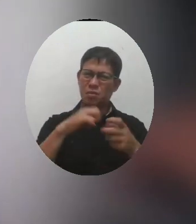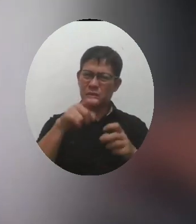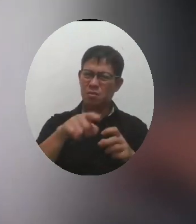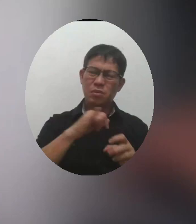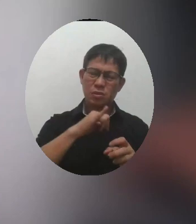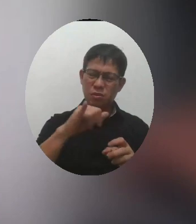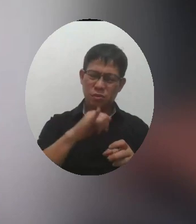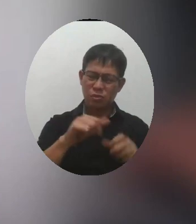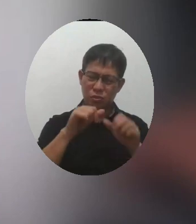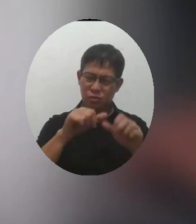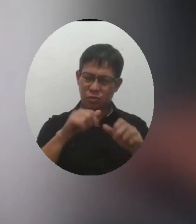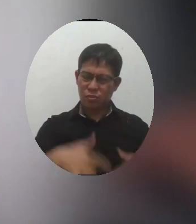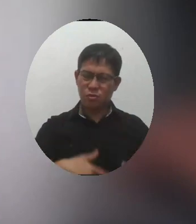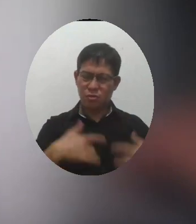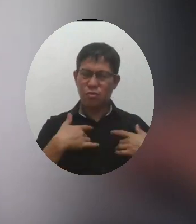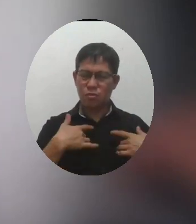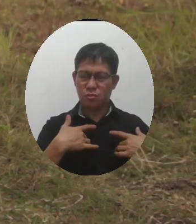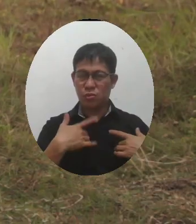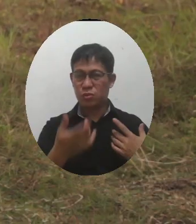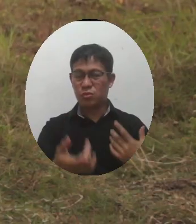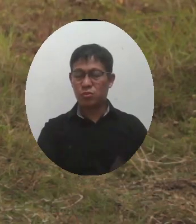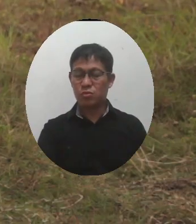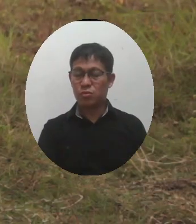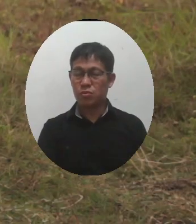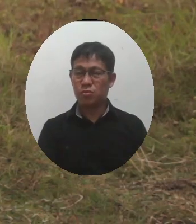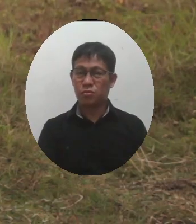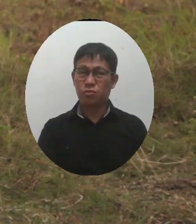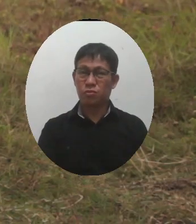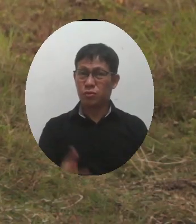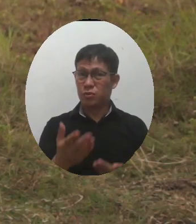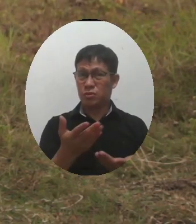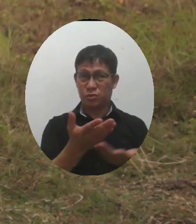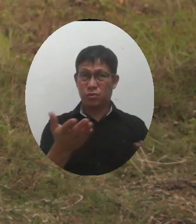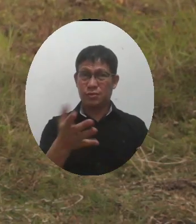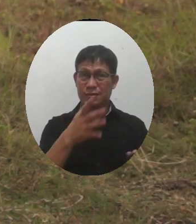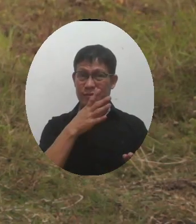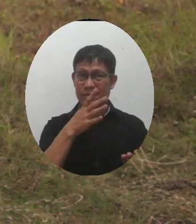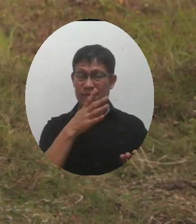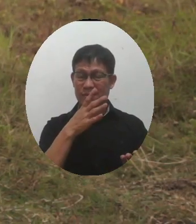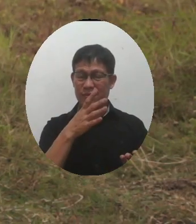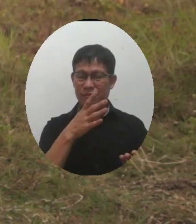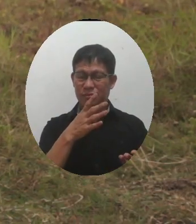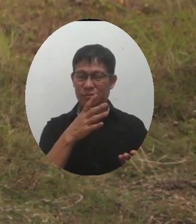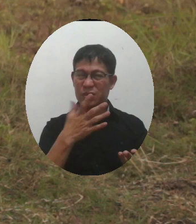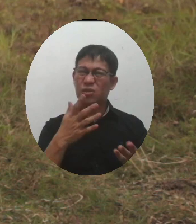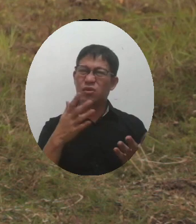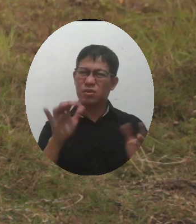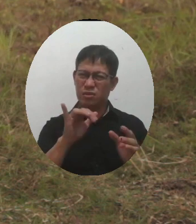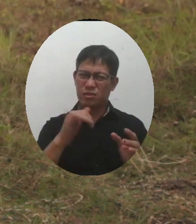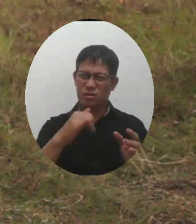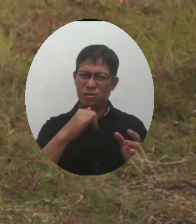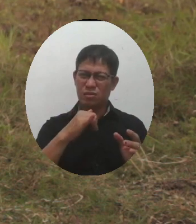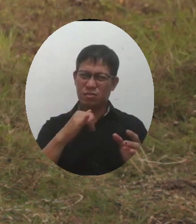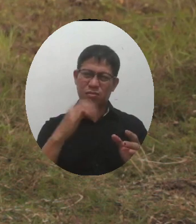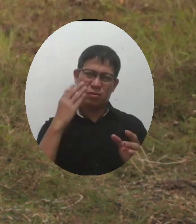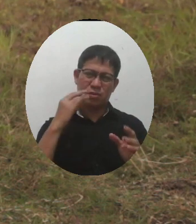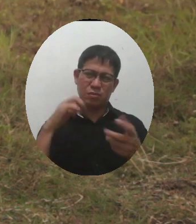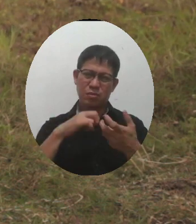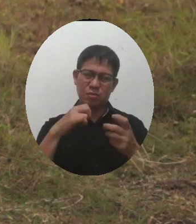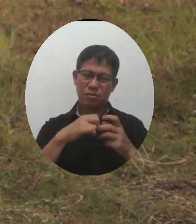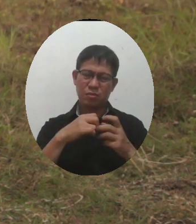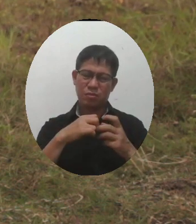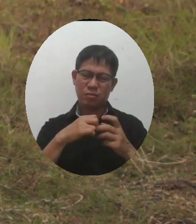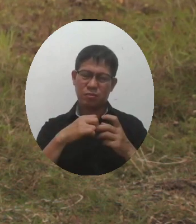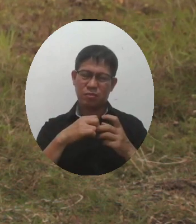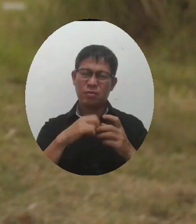sa matitinding mga pagsubok ng buhay. Masasabi ko lang po sa lahat ng nanay na may pinagdadaanan kagaya